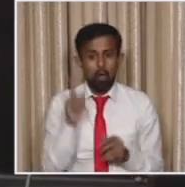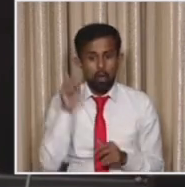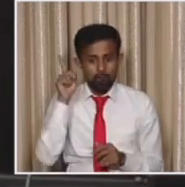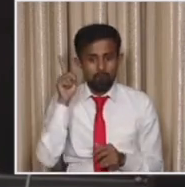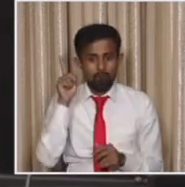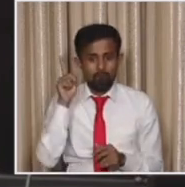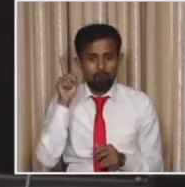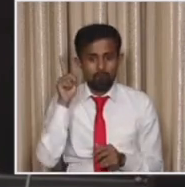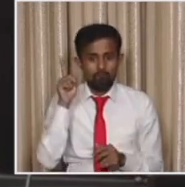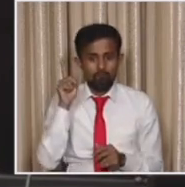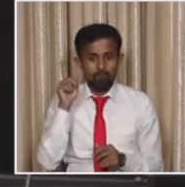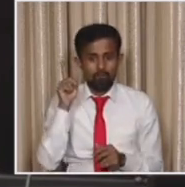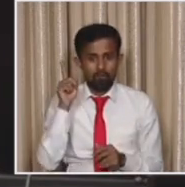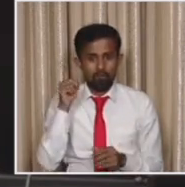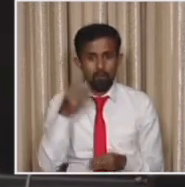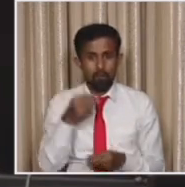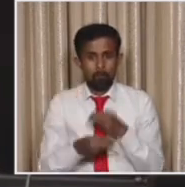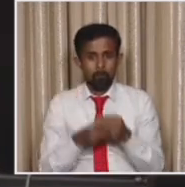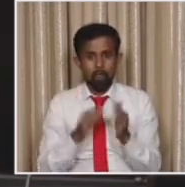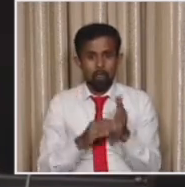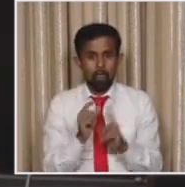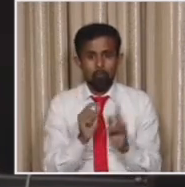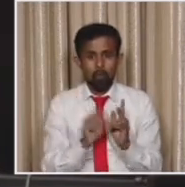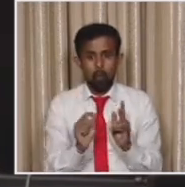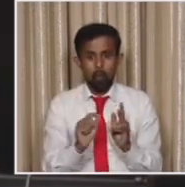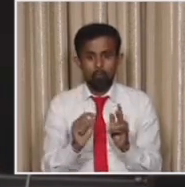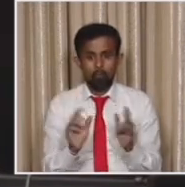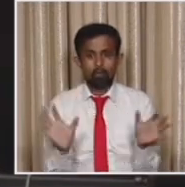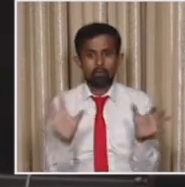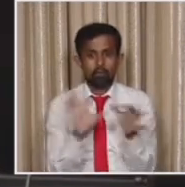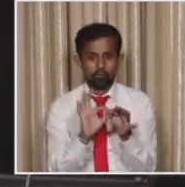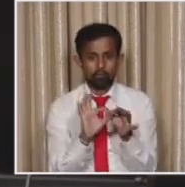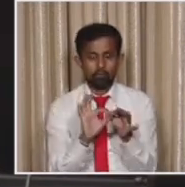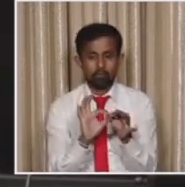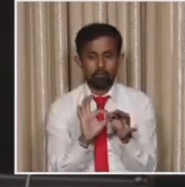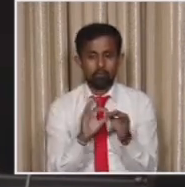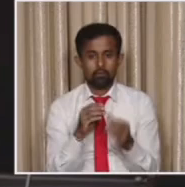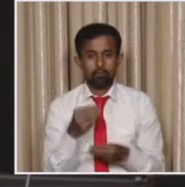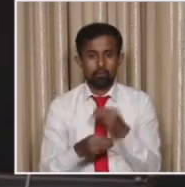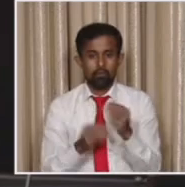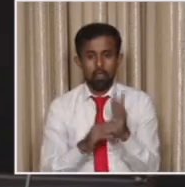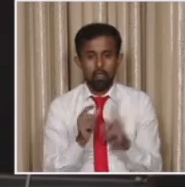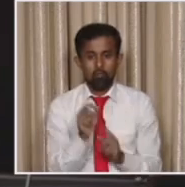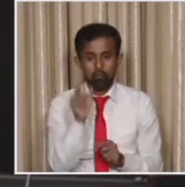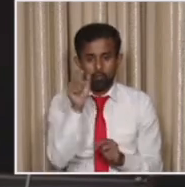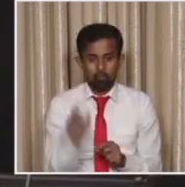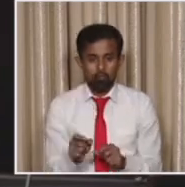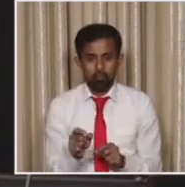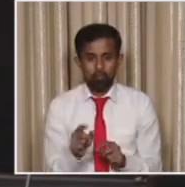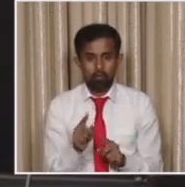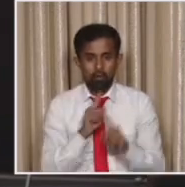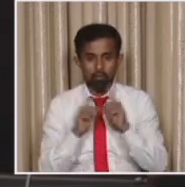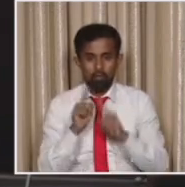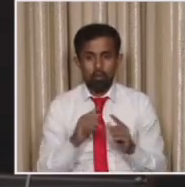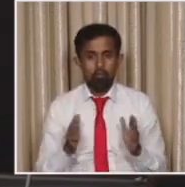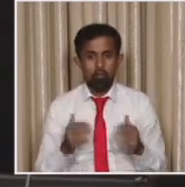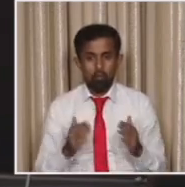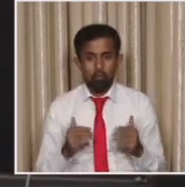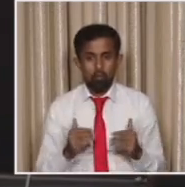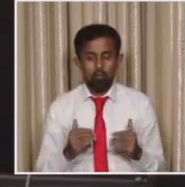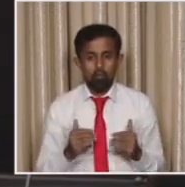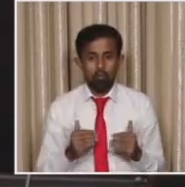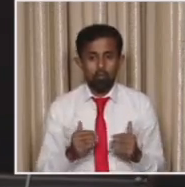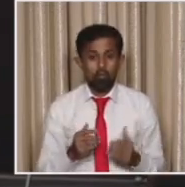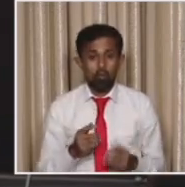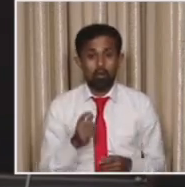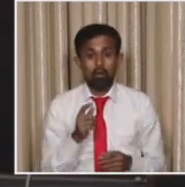ඉන්නේ වෙළඳ අමාත්‍යංශයට අනුබද්ධව. ඒ නිසා අපි වෙළඳ අමාත්‍යතුමත් එක්කත් සාකච්ඡාවක් කරගෙන යනවා. ඒ